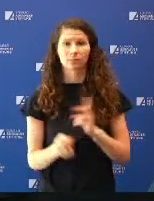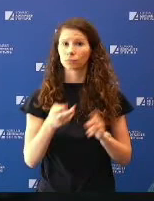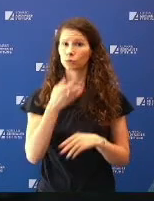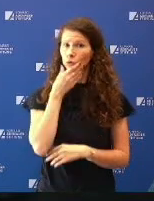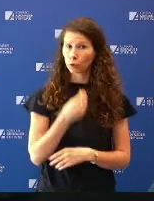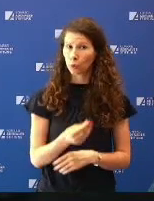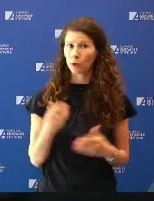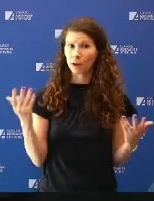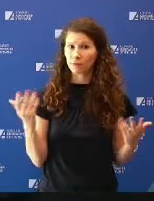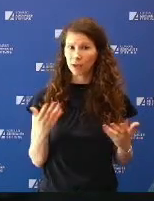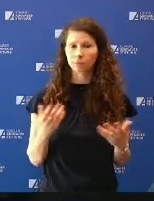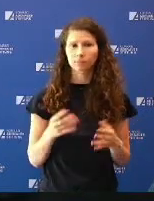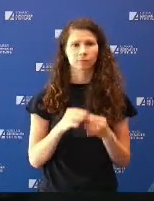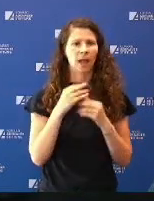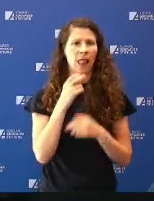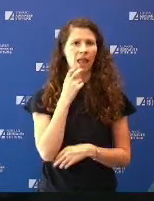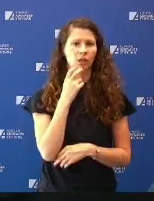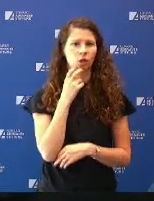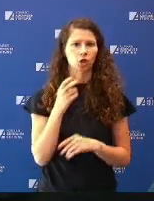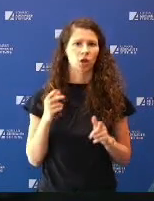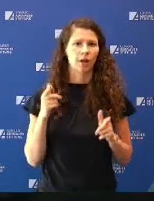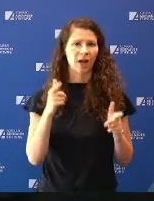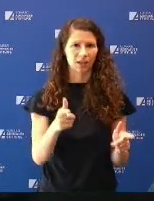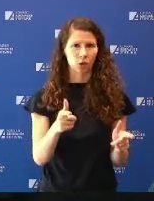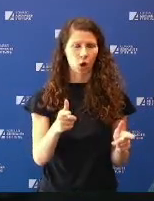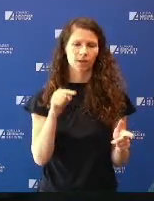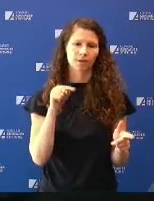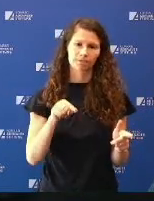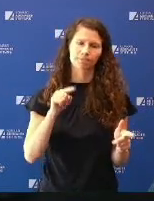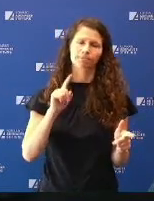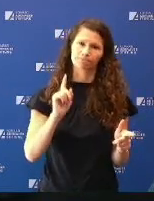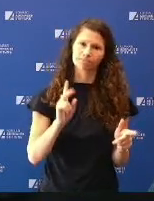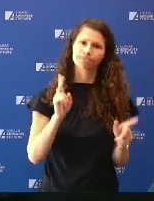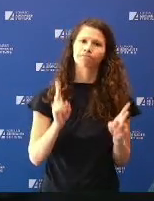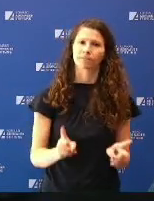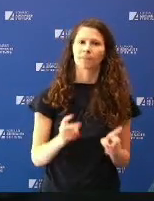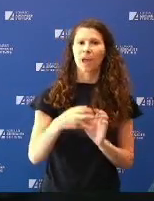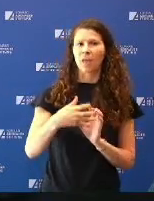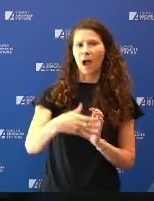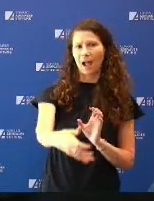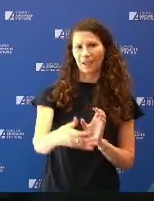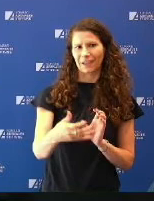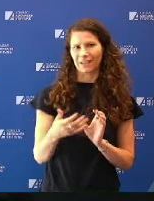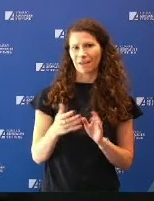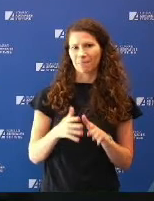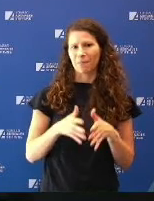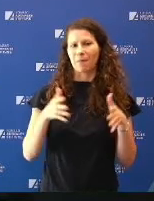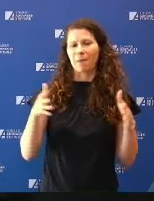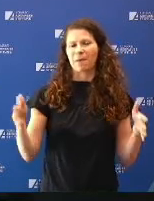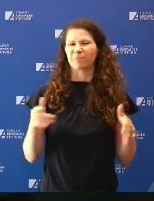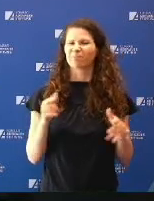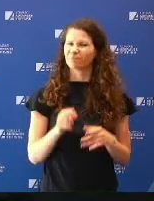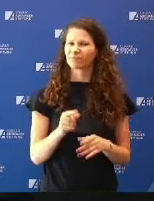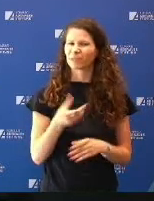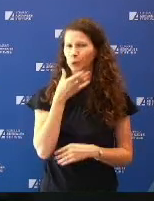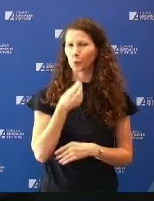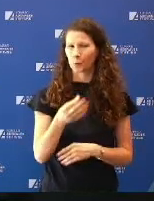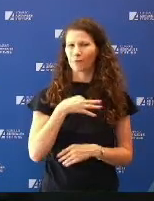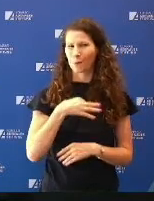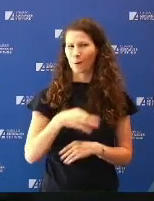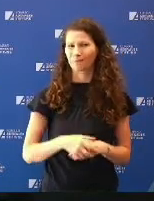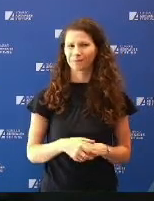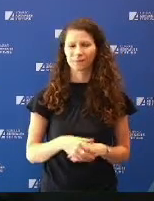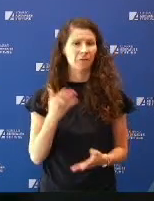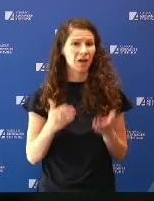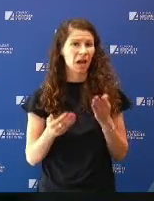jetzt vor allem jetzt mit den elektrischen Fahrzeugen eben auch nochmal sozusagen den Nachhaltigkeitsaspekt leben kann. Mhm. Und sich vielleicht